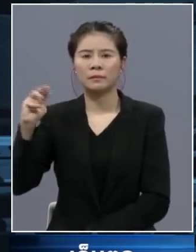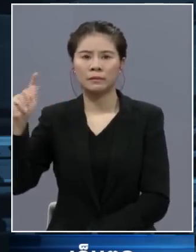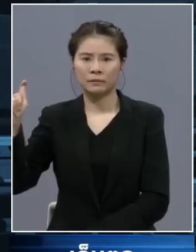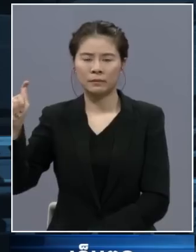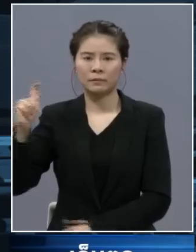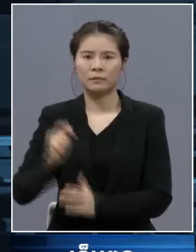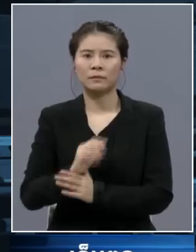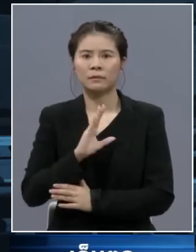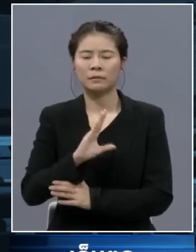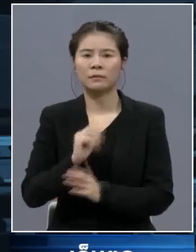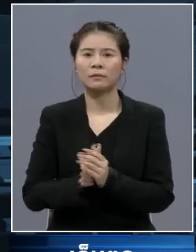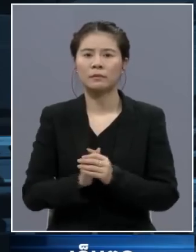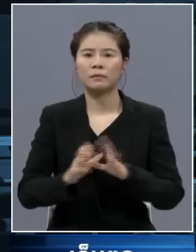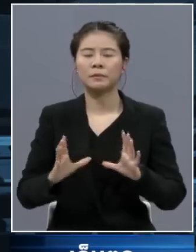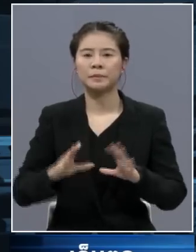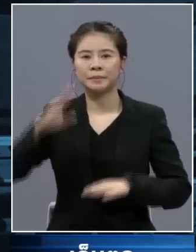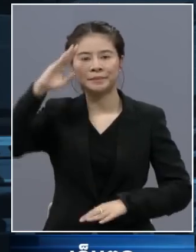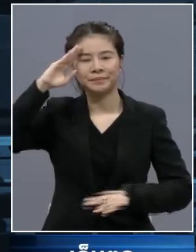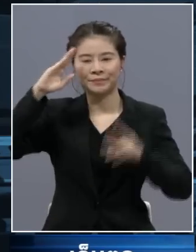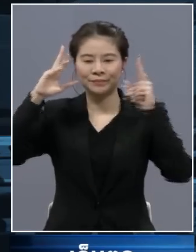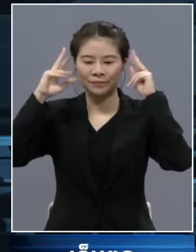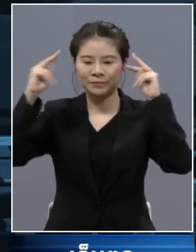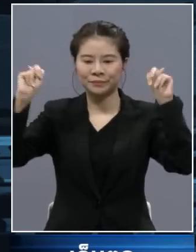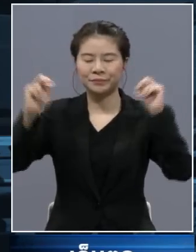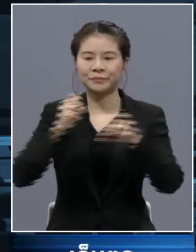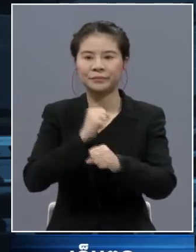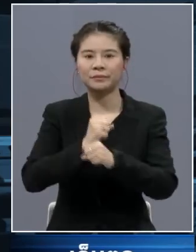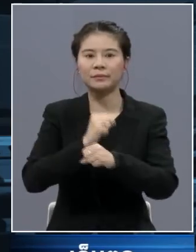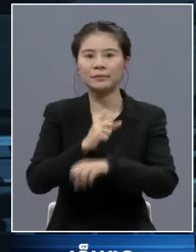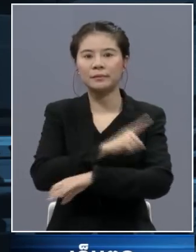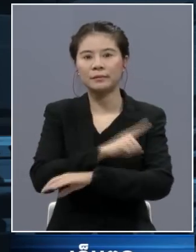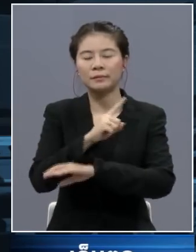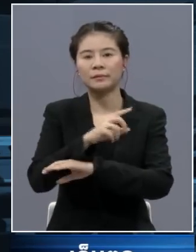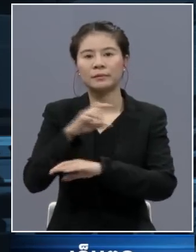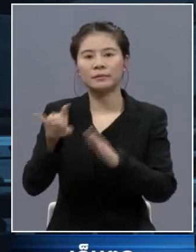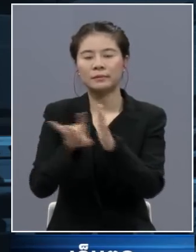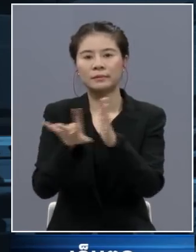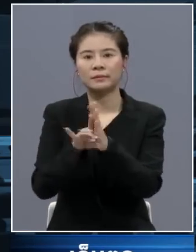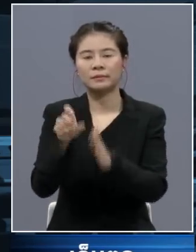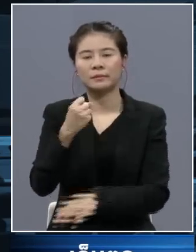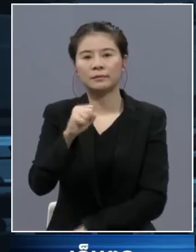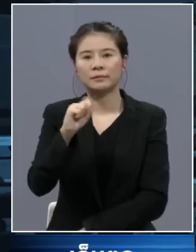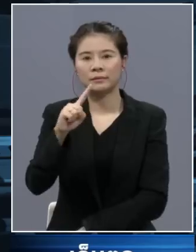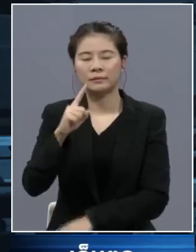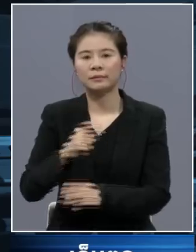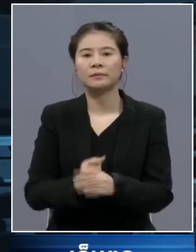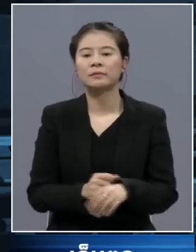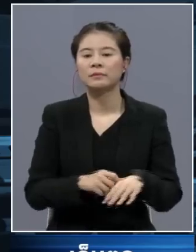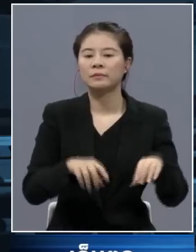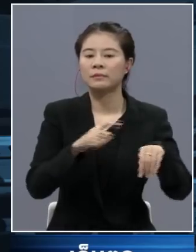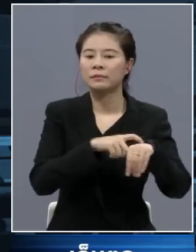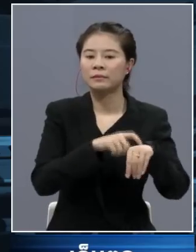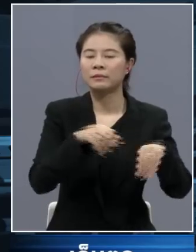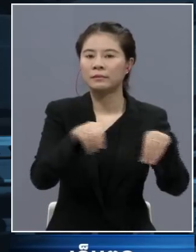การก็คือชุดของคุณประยุทธ์เนี่ยจะทำงานได้วันสุดท้าย11สิงหาคมหรือเวลากี่เดือนฮะประมาณสัก2เดือน